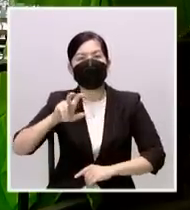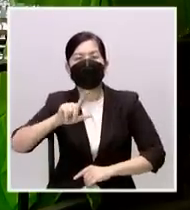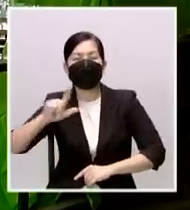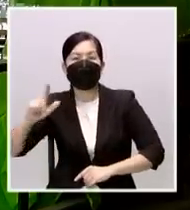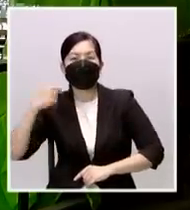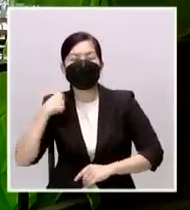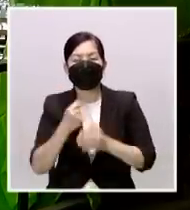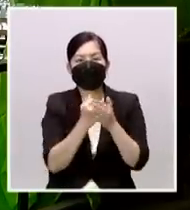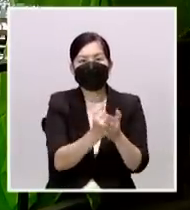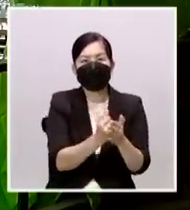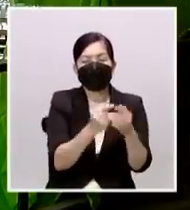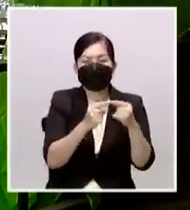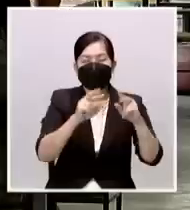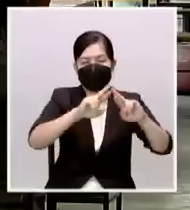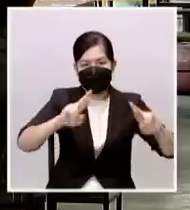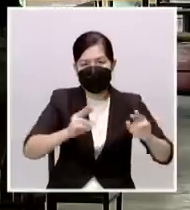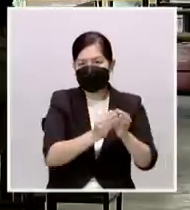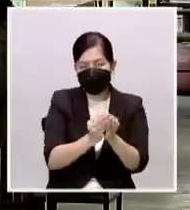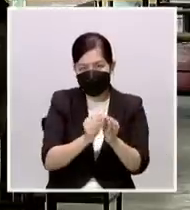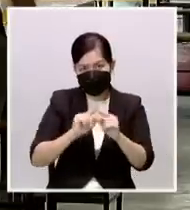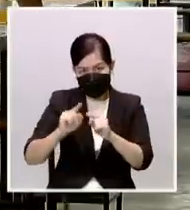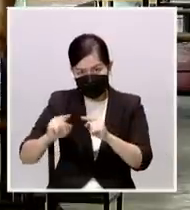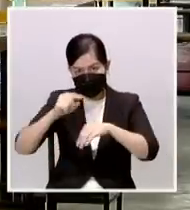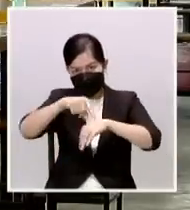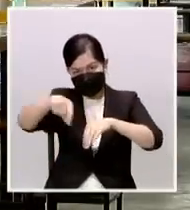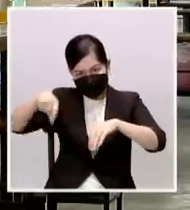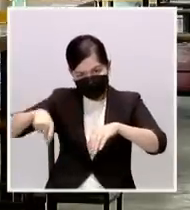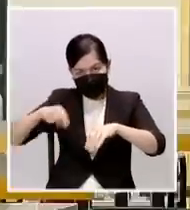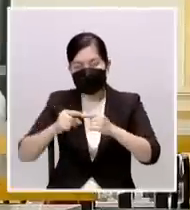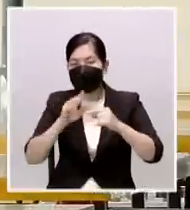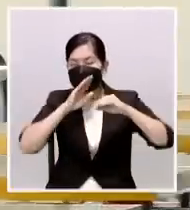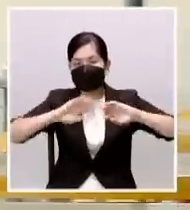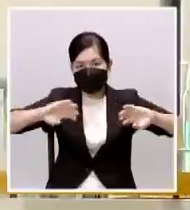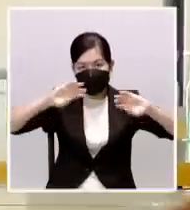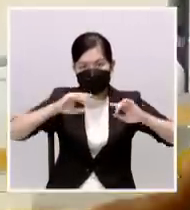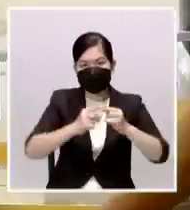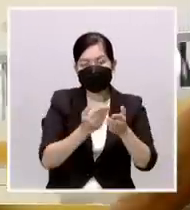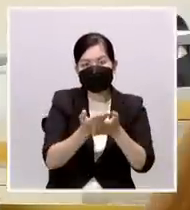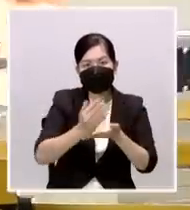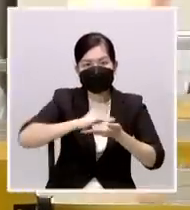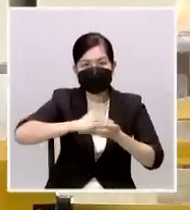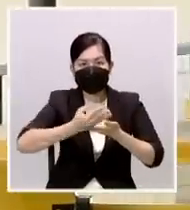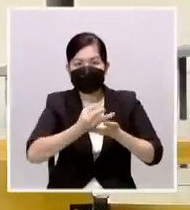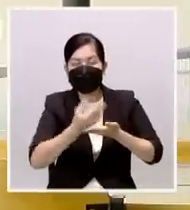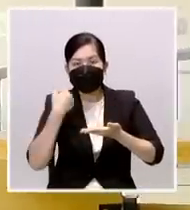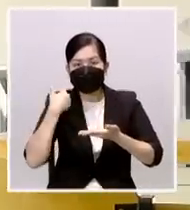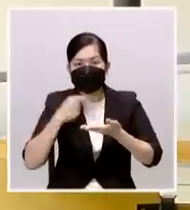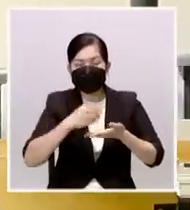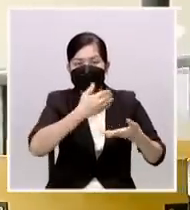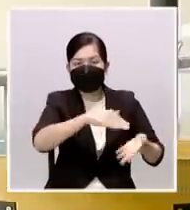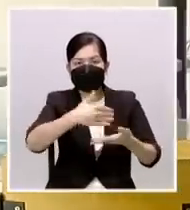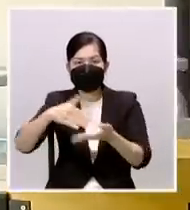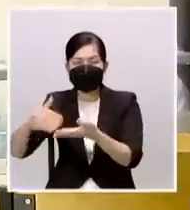ารในช่วง1เดือนนี้ก่อนซึ่งรัฐบาลก็สามารถนำอาหารที่ซื้อมาเนี่ยไปแจกที่แคมป์คนงานก่อสร้างที่รัฐบ